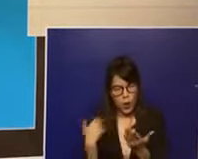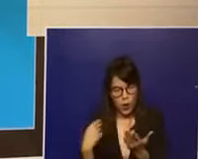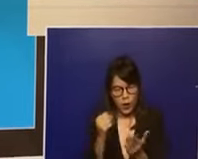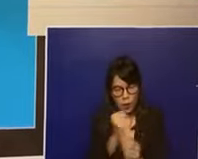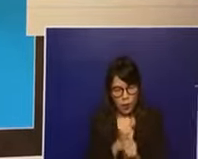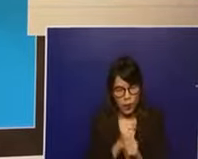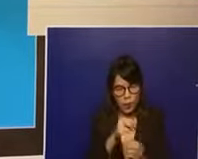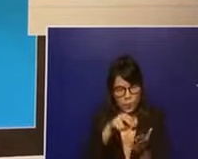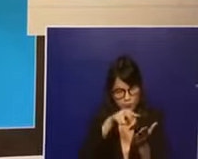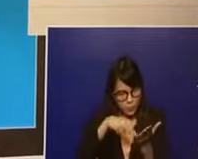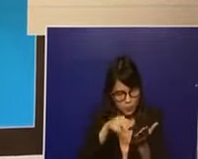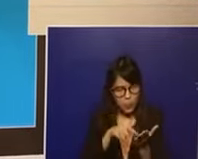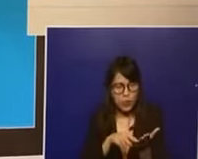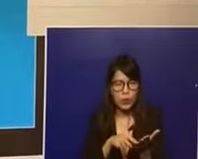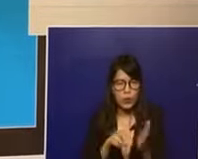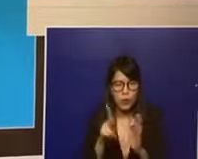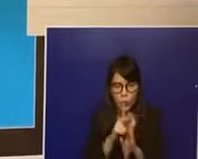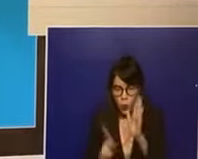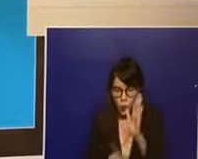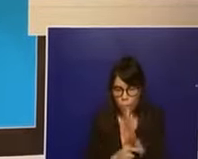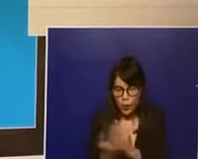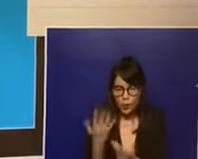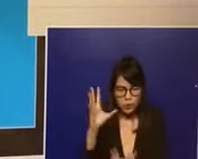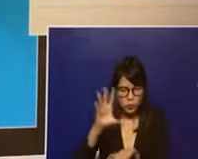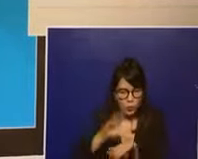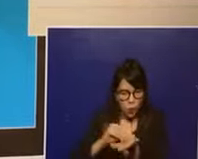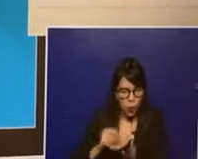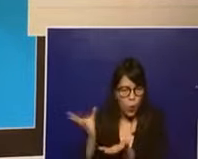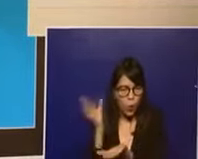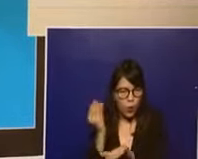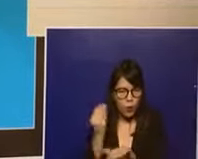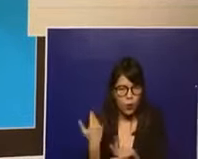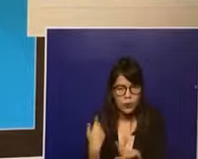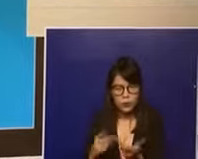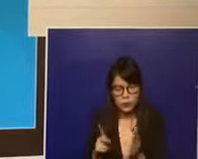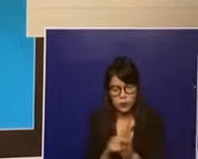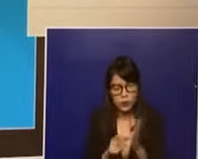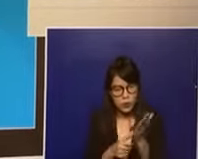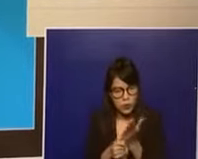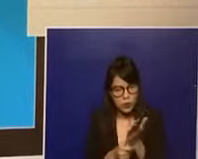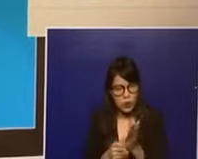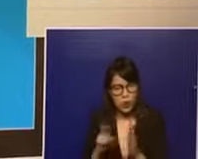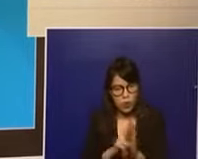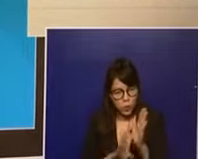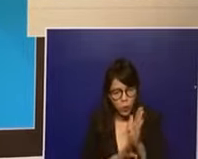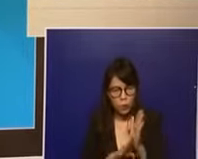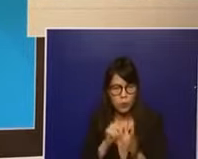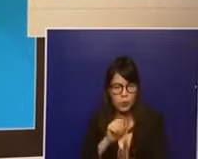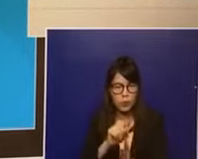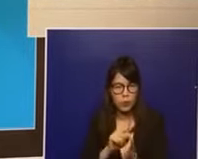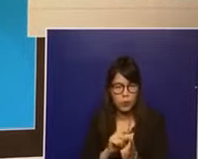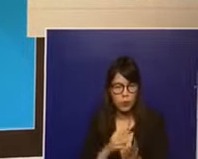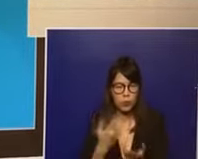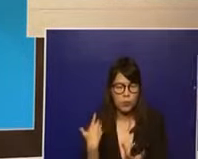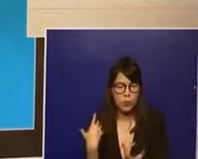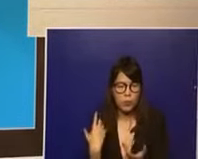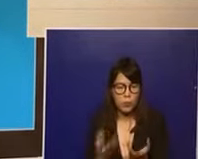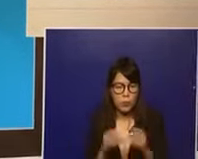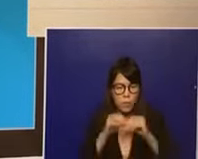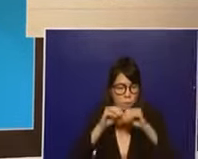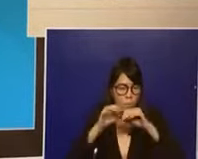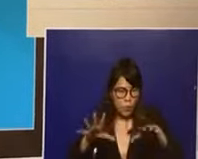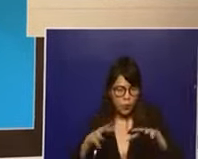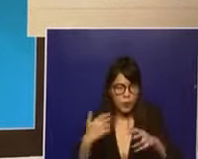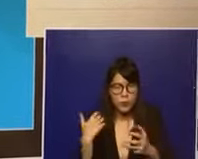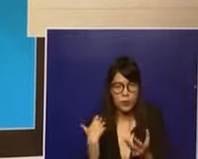ความคิดเห็นของผู้เกี่ยวข้องวิเคราะห์ผลกระทบที่อาจเกิดขึ้นจากกฎหมายอย่างรอบด้านและเป็นระบบรวมทั้งเปิดเผยผลการรับฟังความคิดเห็นและ